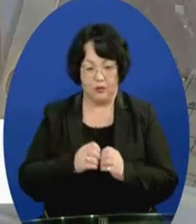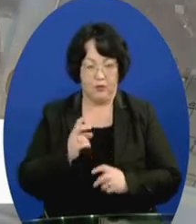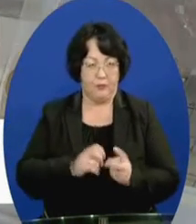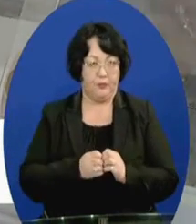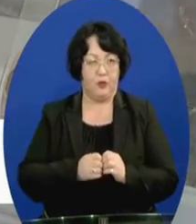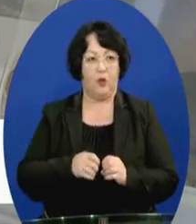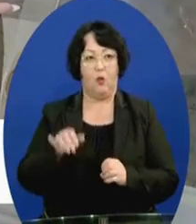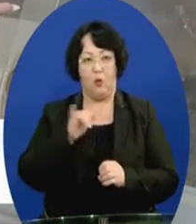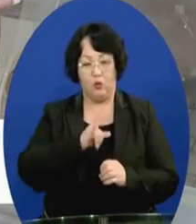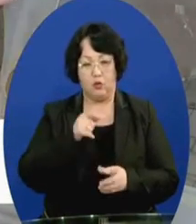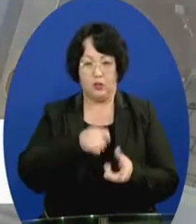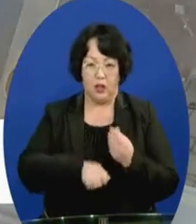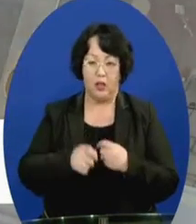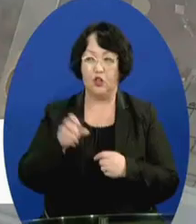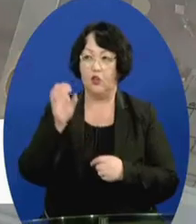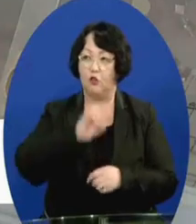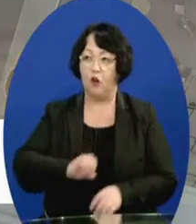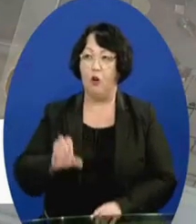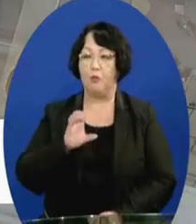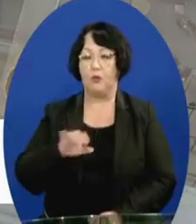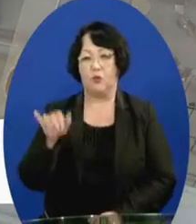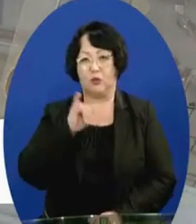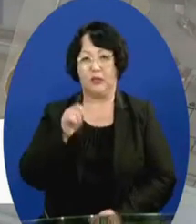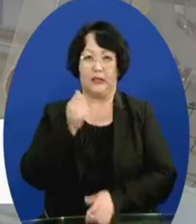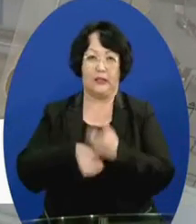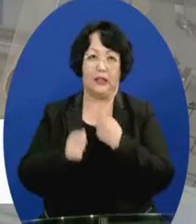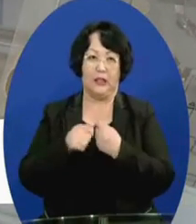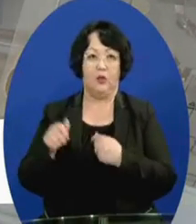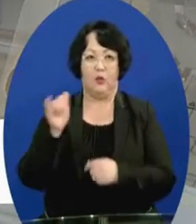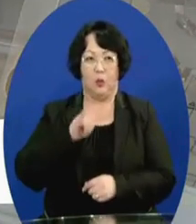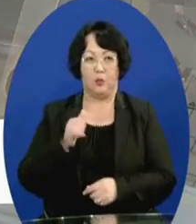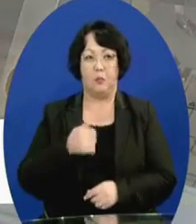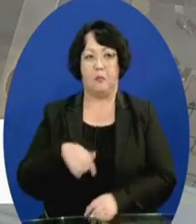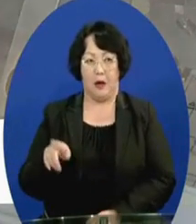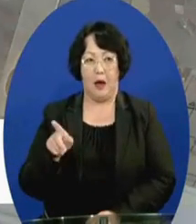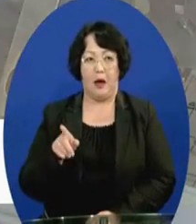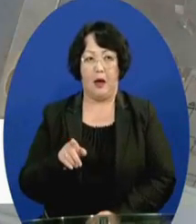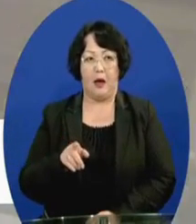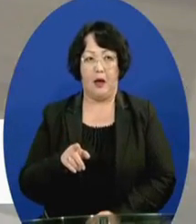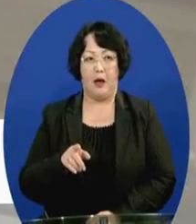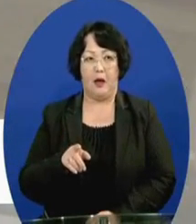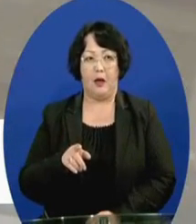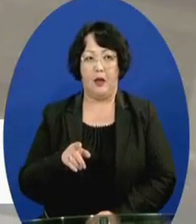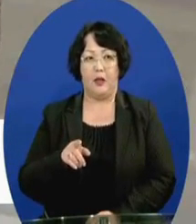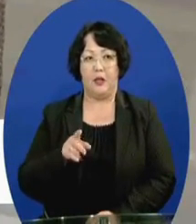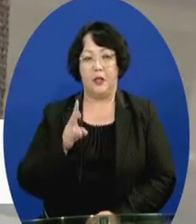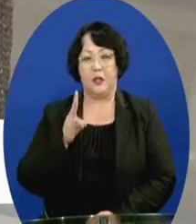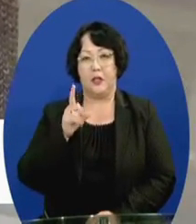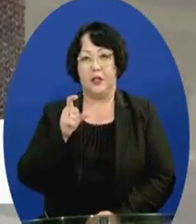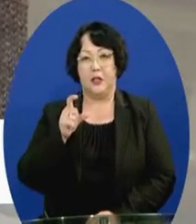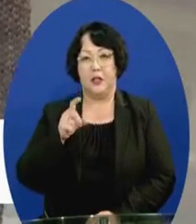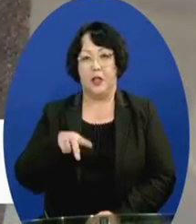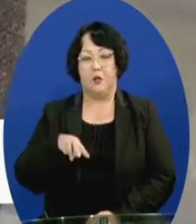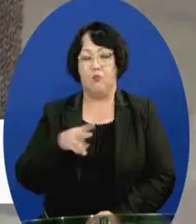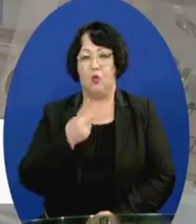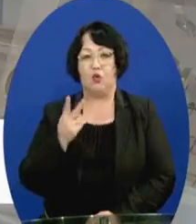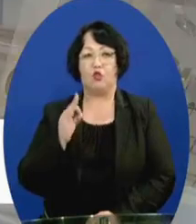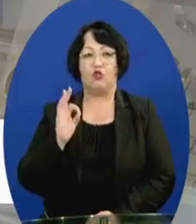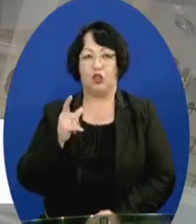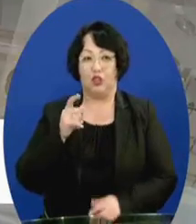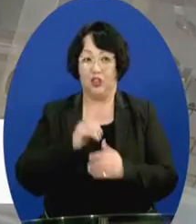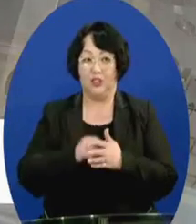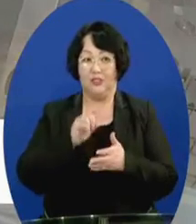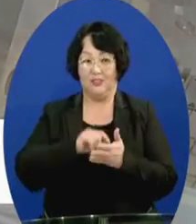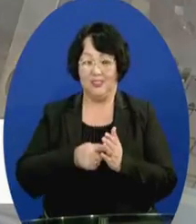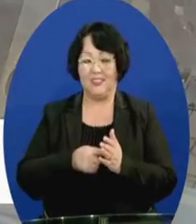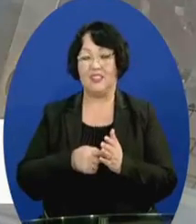гадна Европын холбооны гишүүн орнуудад одоо экспортлдог байгаа. Тэр нэмэн үртэг шингэсэн байдлаар экспортлох тэр дээрэс нь